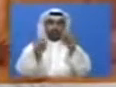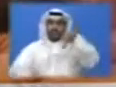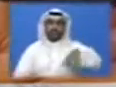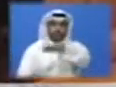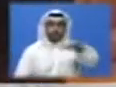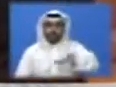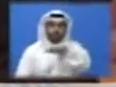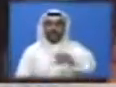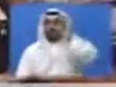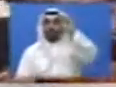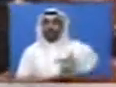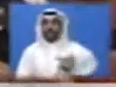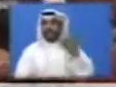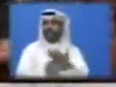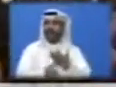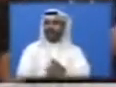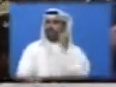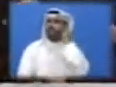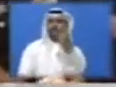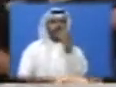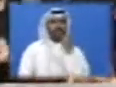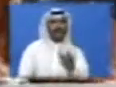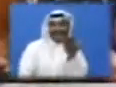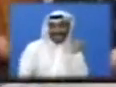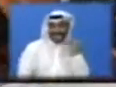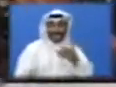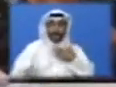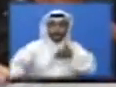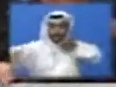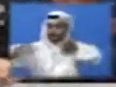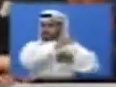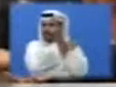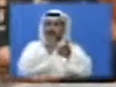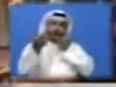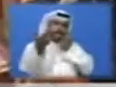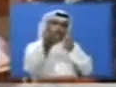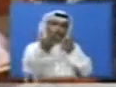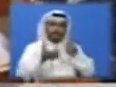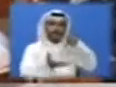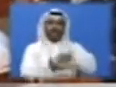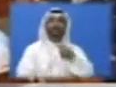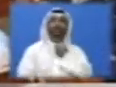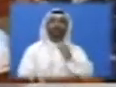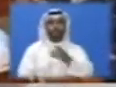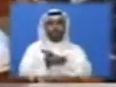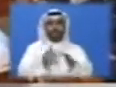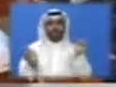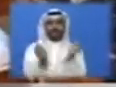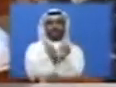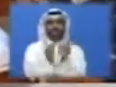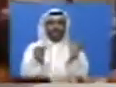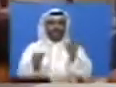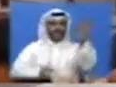الوطن والمواطنين. ونقل الشيخ محمد الخالد الصباح إلى المكرمين تحيات وتقدير القيادة